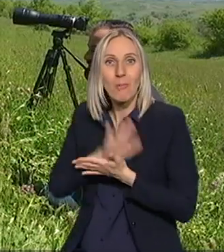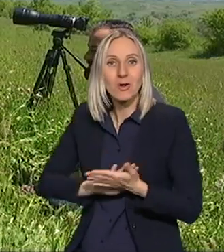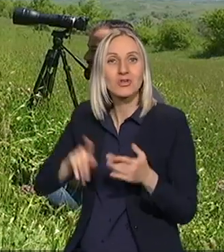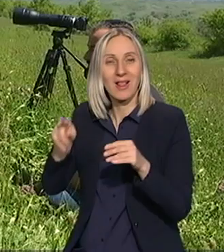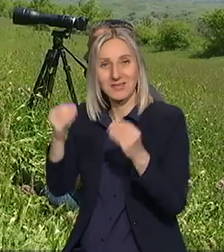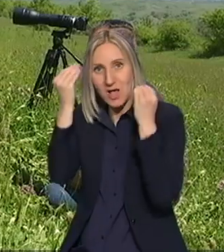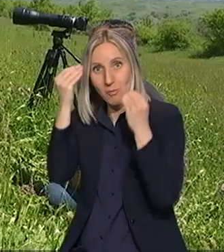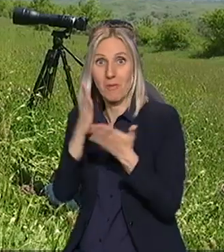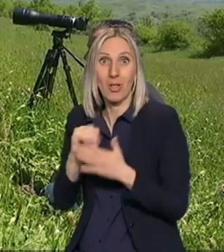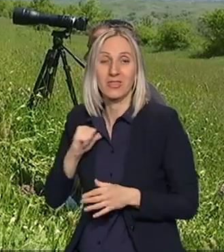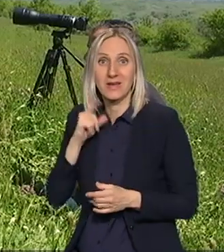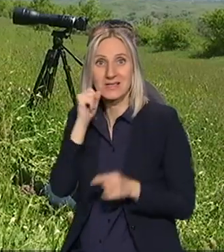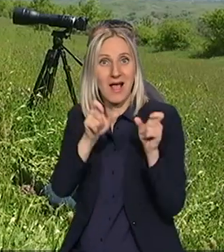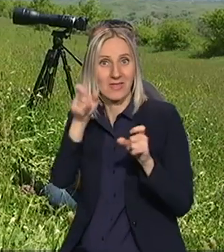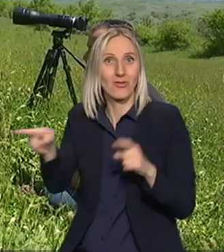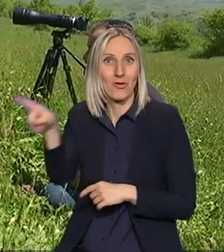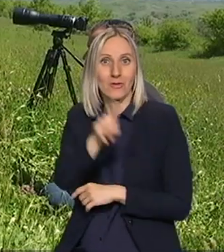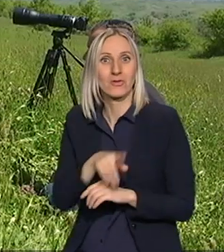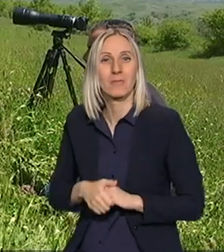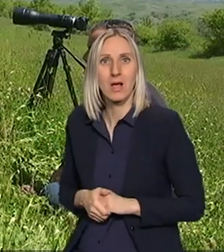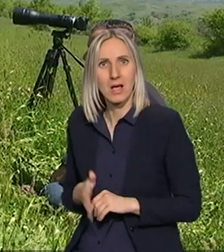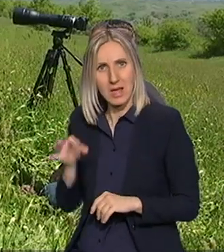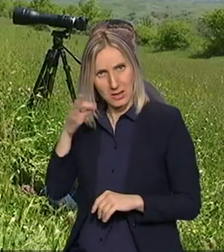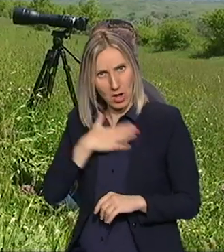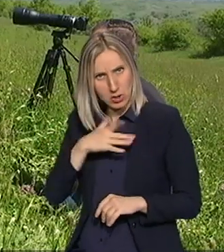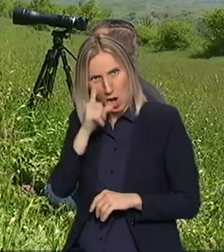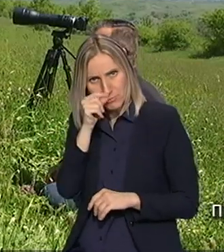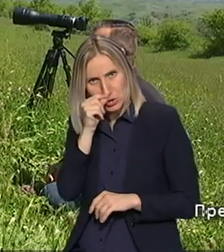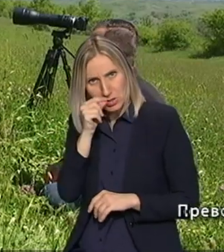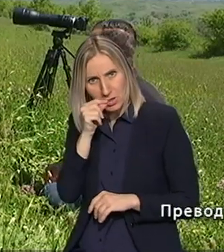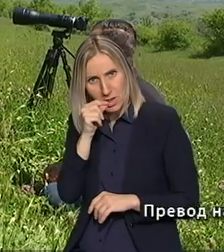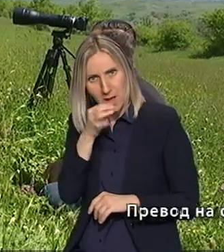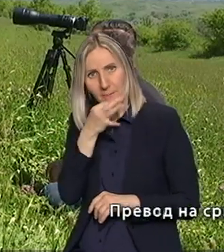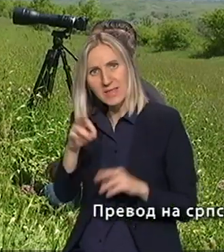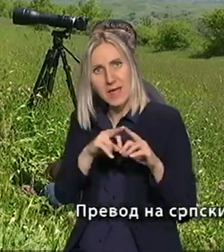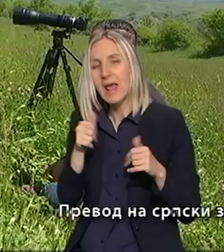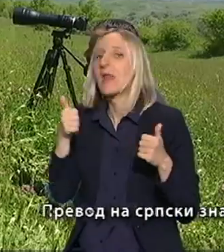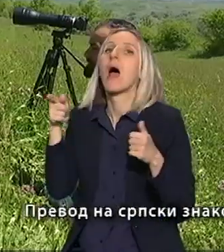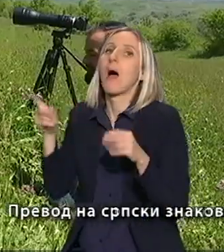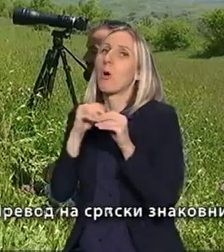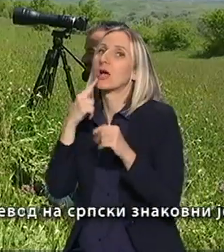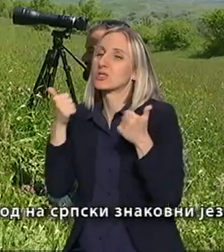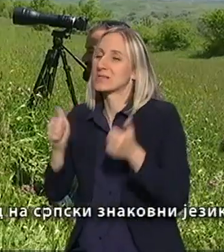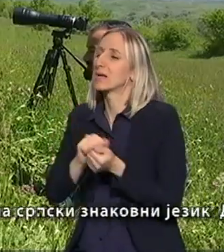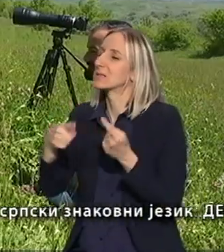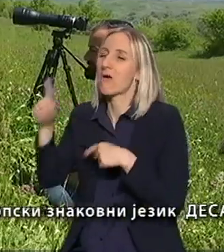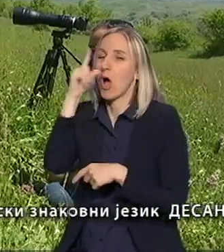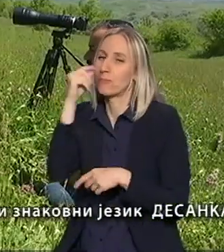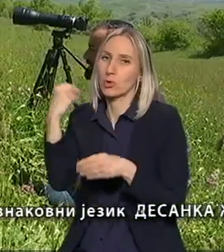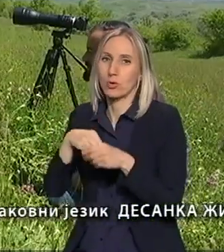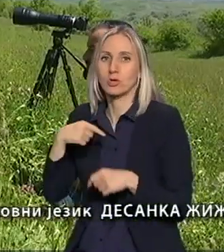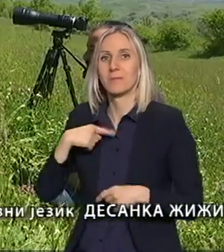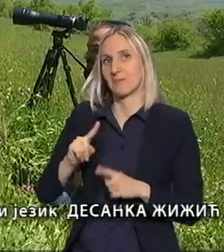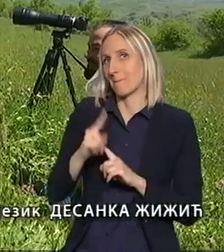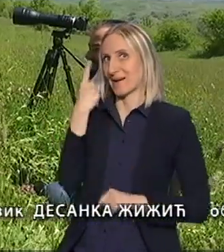kursivima. Ja možemo... Mislim da je samo naša opština, ali tako? A sad su sve opštine uključene. A sada? Sad, da. Ali mi smo bili prvi.